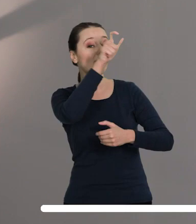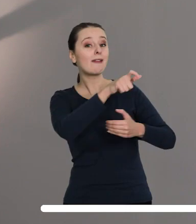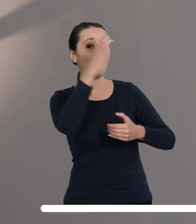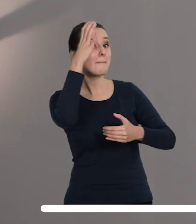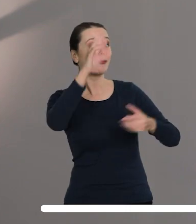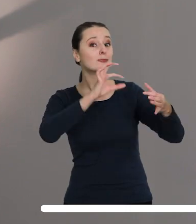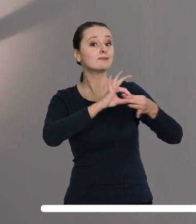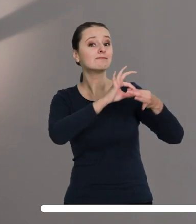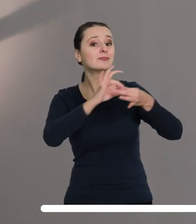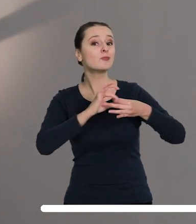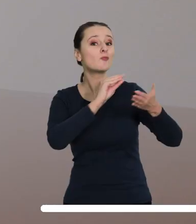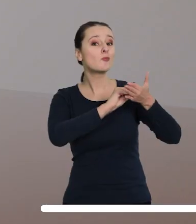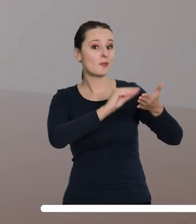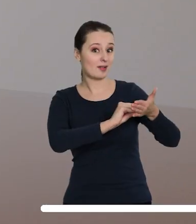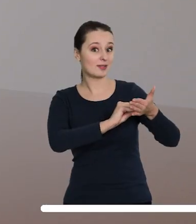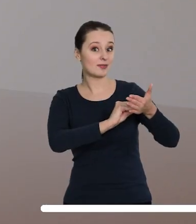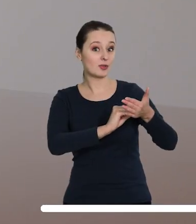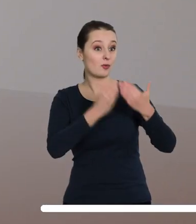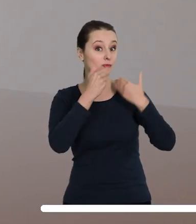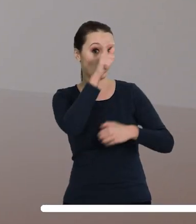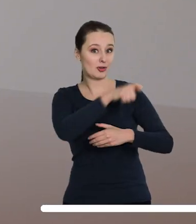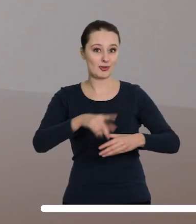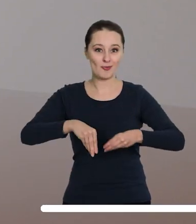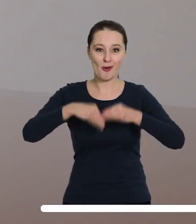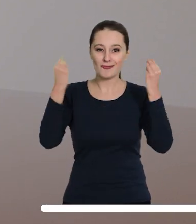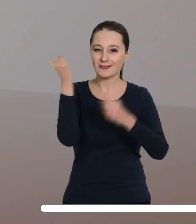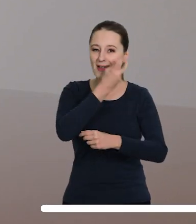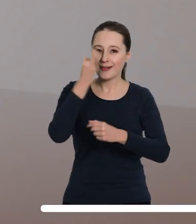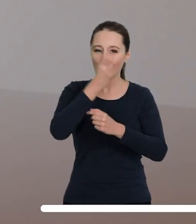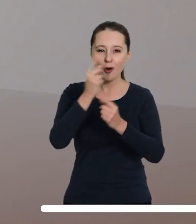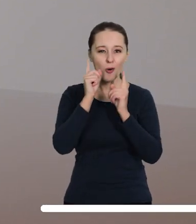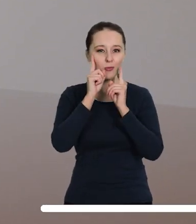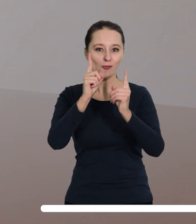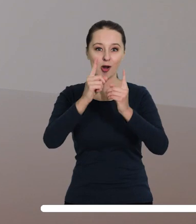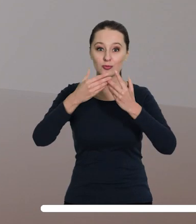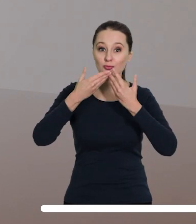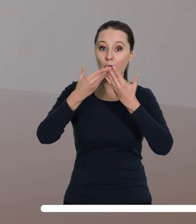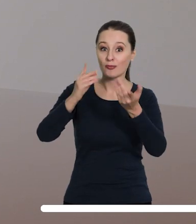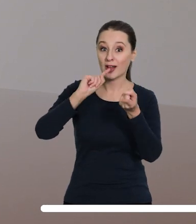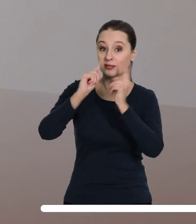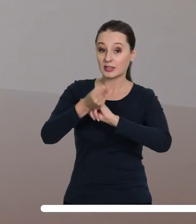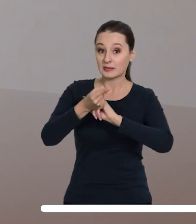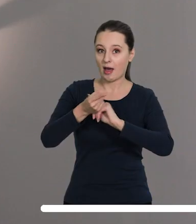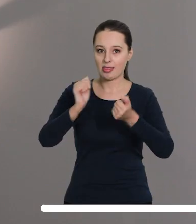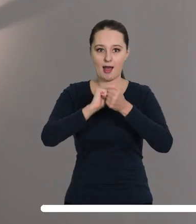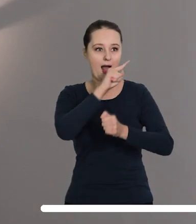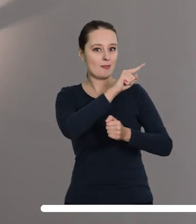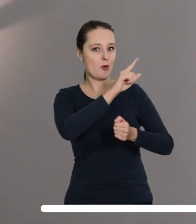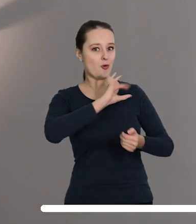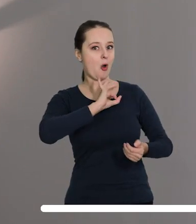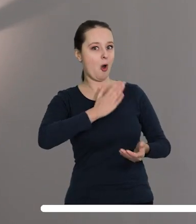i doświadczonych współpracowników. Mogą przy nich rozwijać swoją uważność i otwartość na zmiany